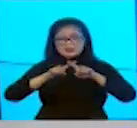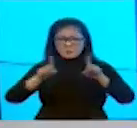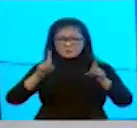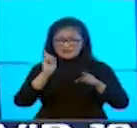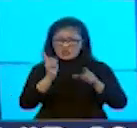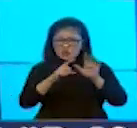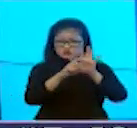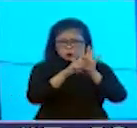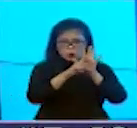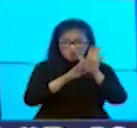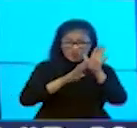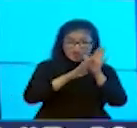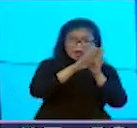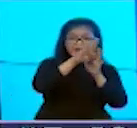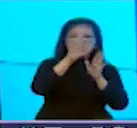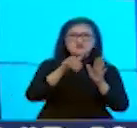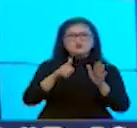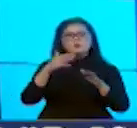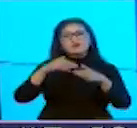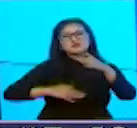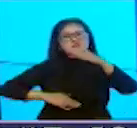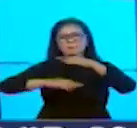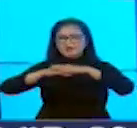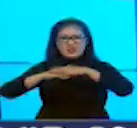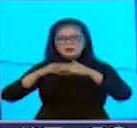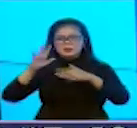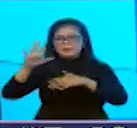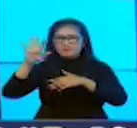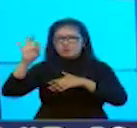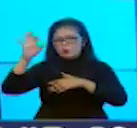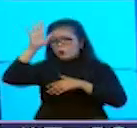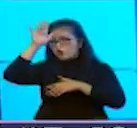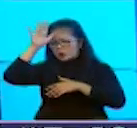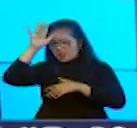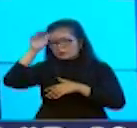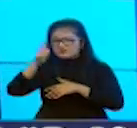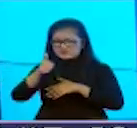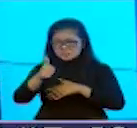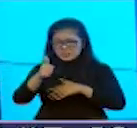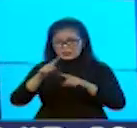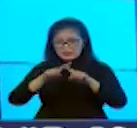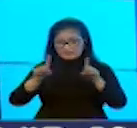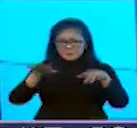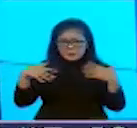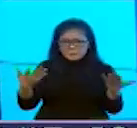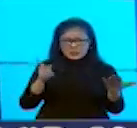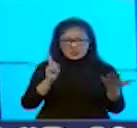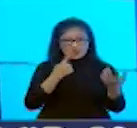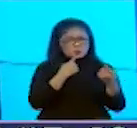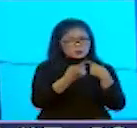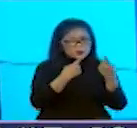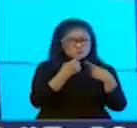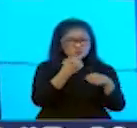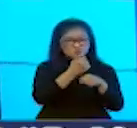lonjakan kasus, ini maksimal bisa kita siapkan sampai dengan 50. Namun tentunya harus berkoordinasi dengan gugus tugas tingkat kota dan